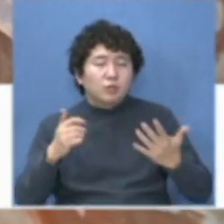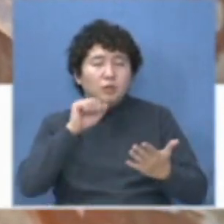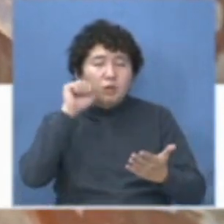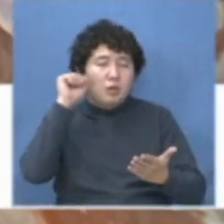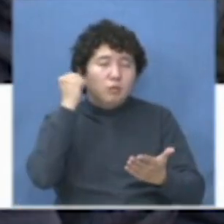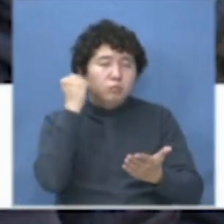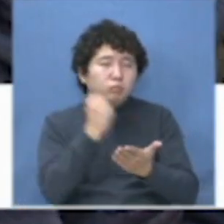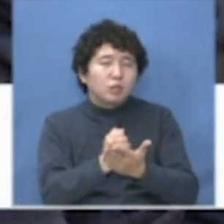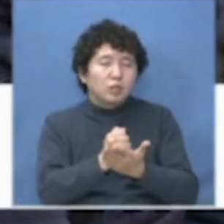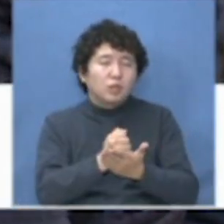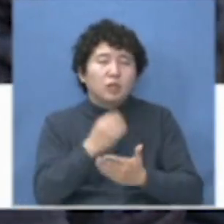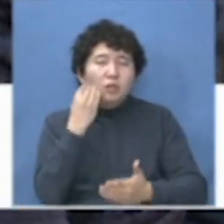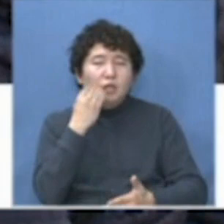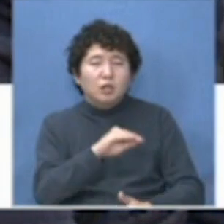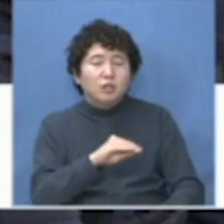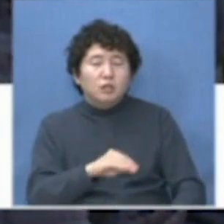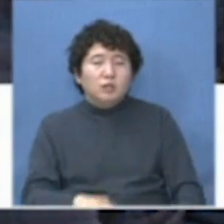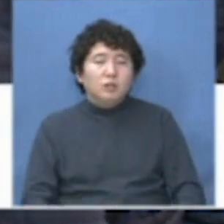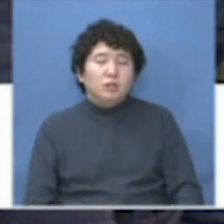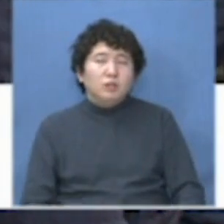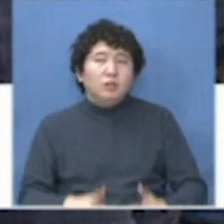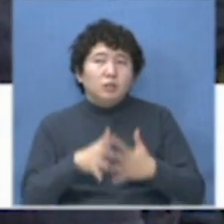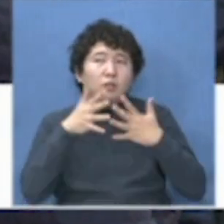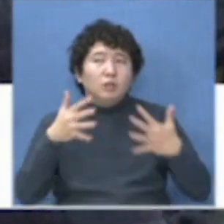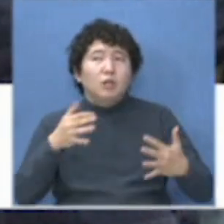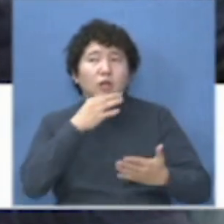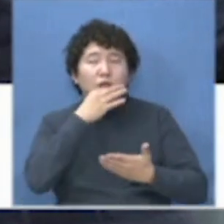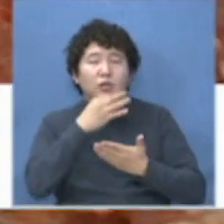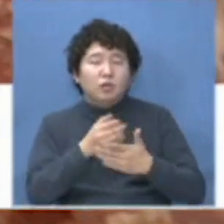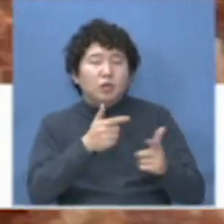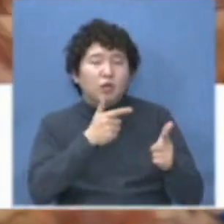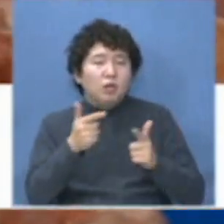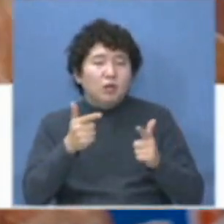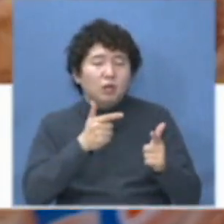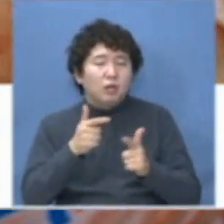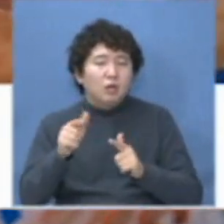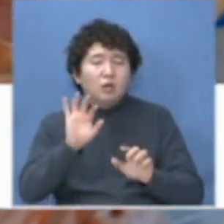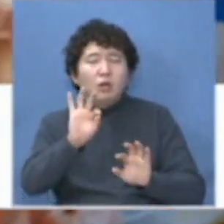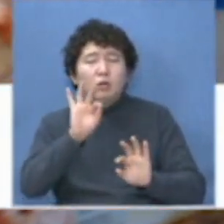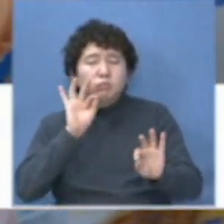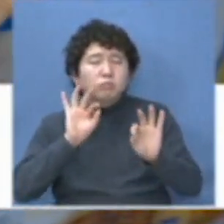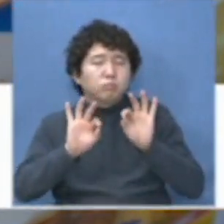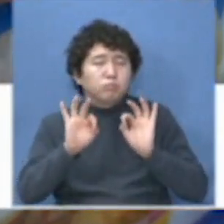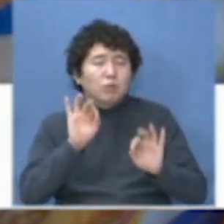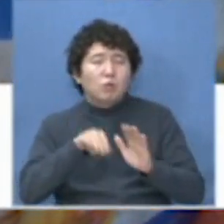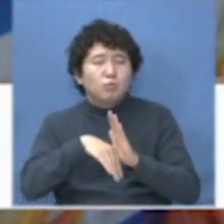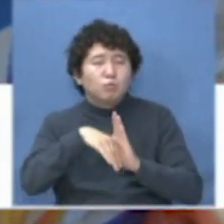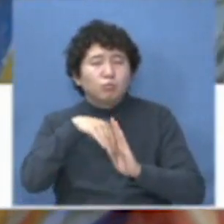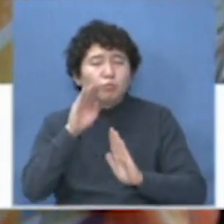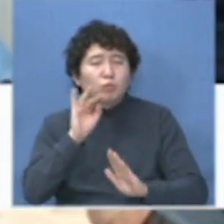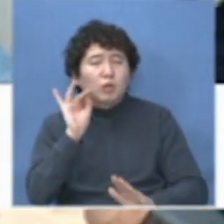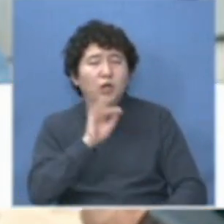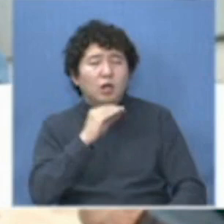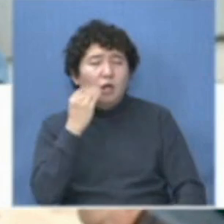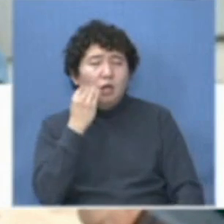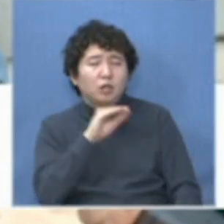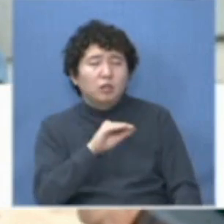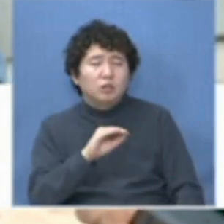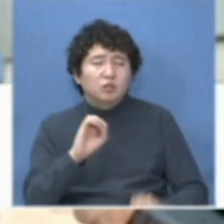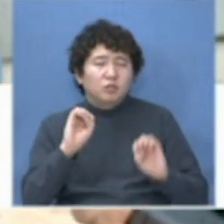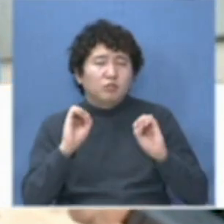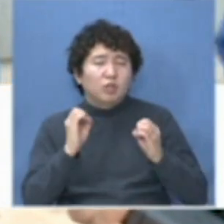качества. Предприниматели с большой ответственностью готовятся к ярмарке, отбирая все самое лучшее и качественное.